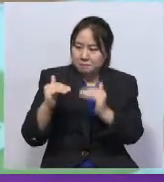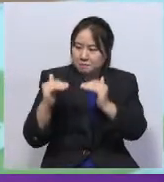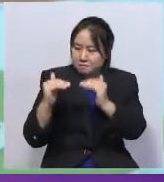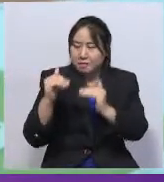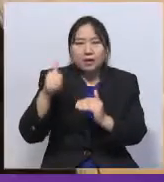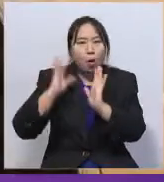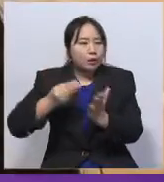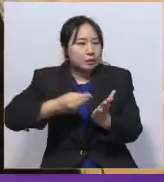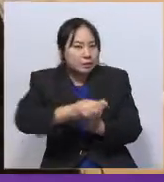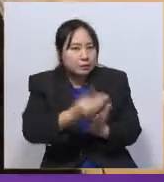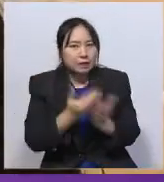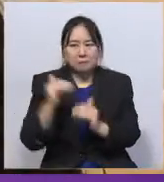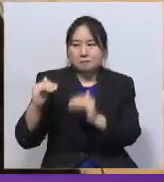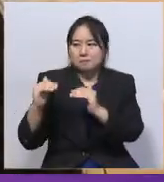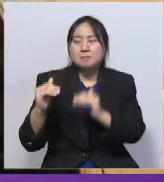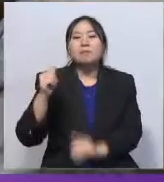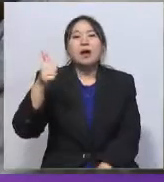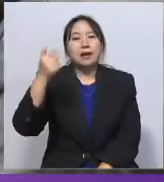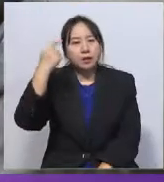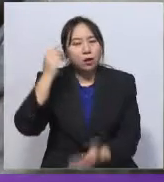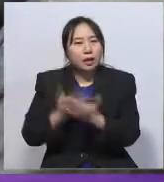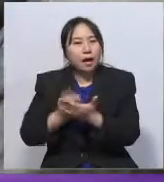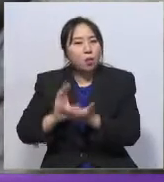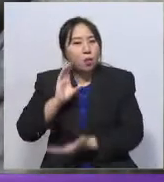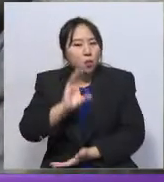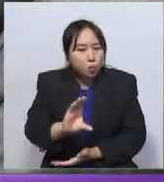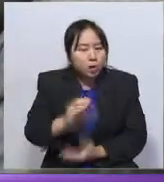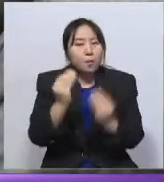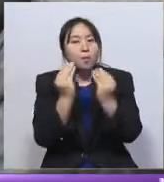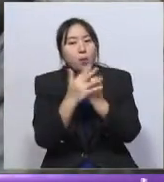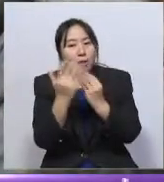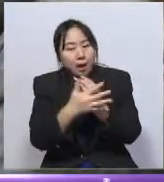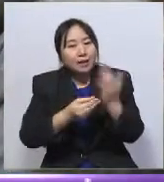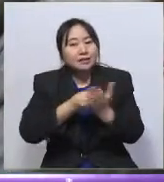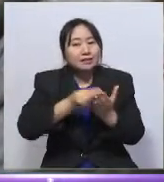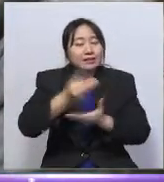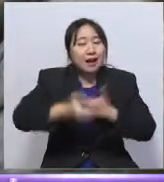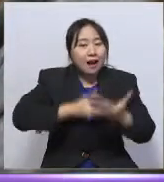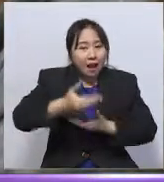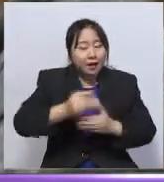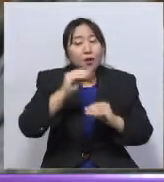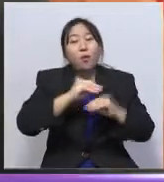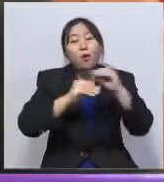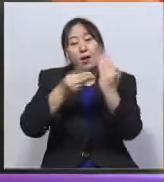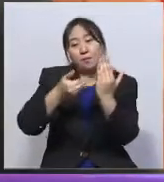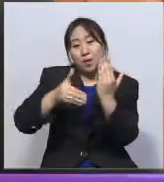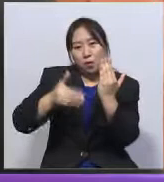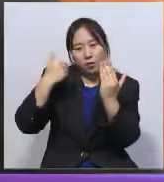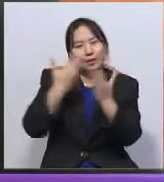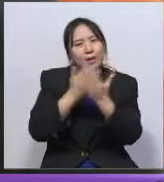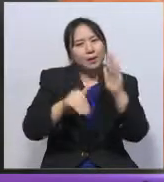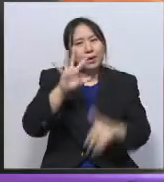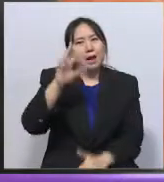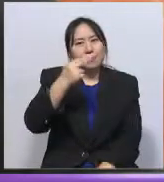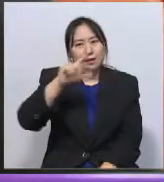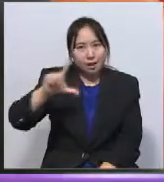ากับผู้ซื้อได้คาดว่ามีมูลค่าการลงทุนและการซื้อขายผลไม้ในโครงการระเบียงผลไม้ภาคตะวันออกกว่า 50,000 ล้านบา